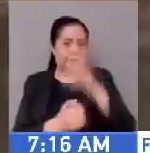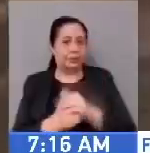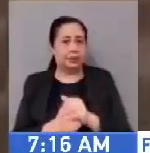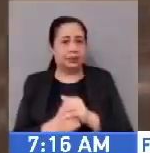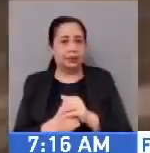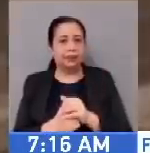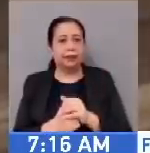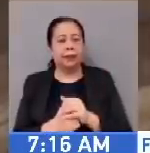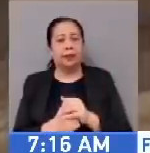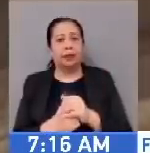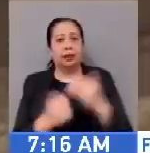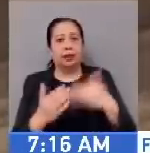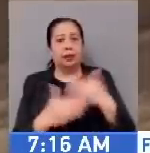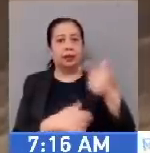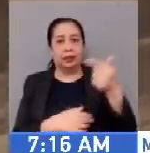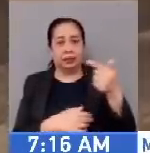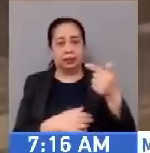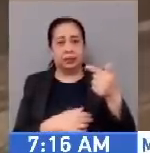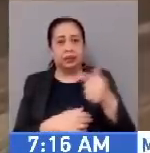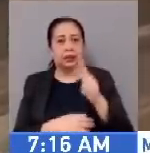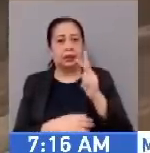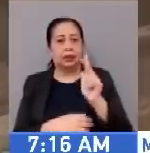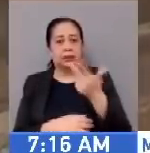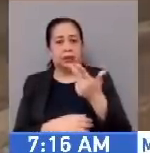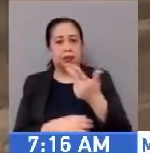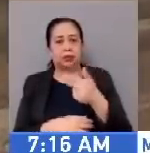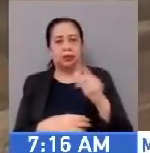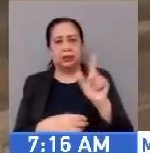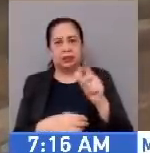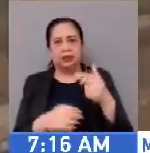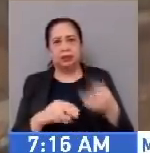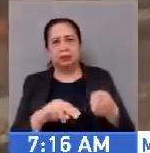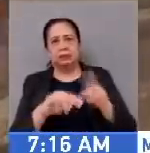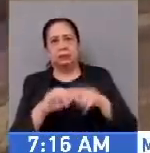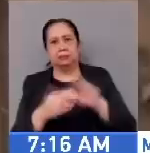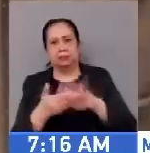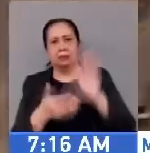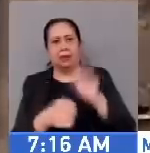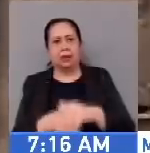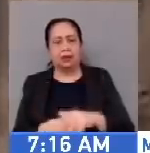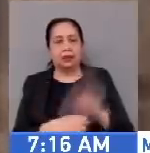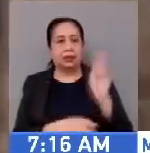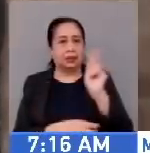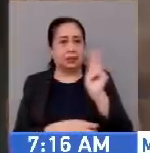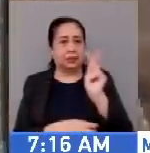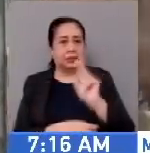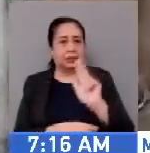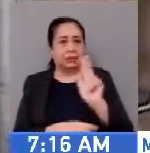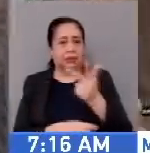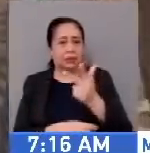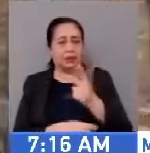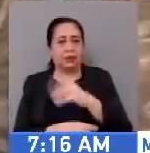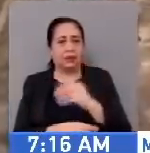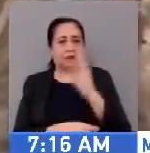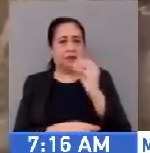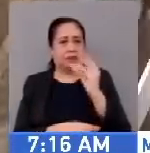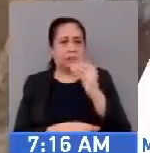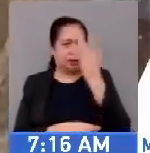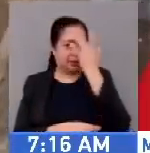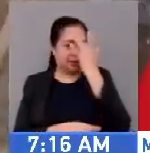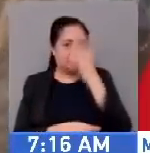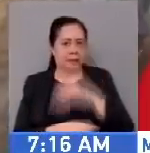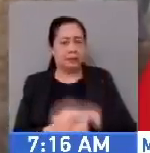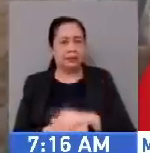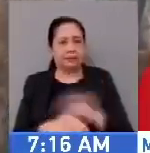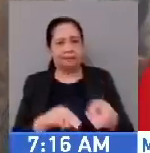Ang gasolina naman, 3 piso kada litro ang iminahal. Habang ang kerosene, 3 piso at 50 sentimo ang dagdag